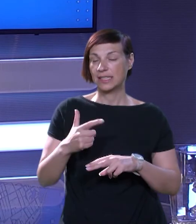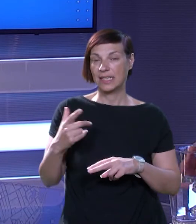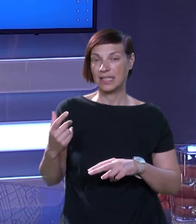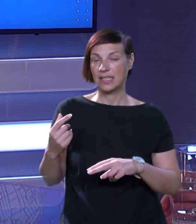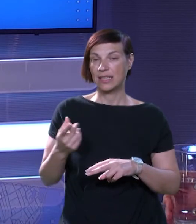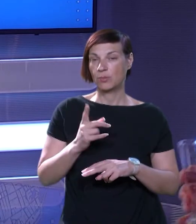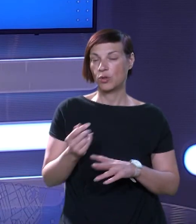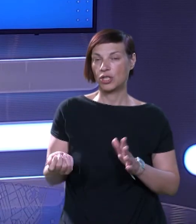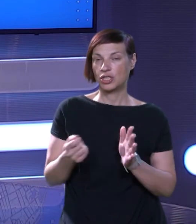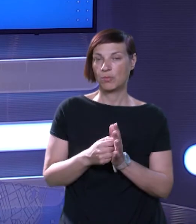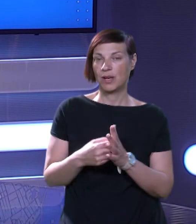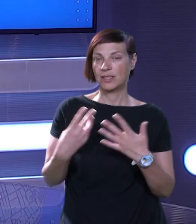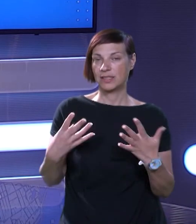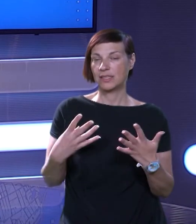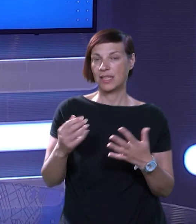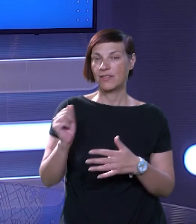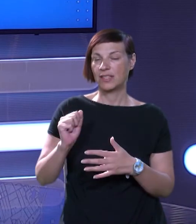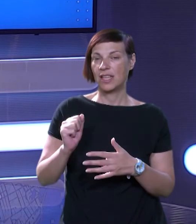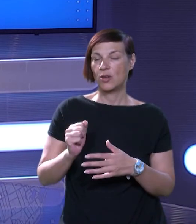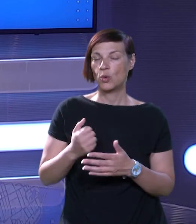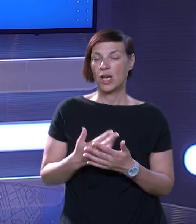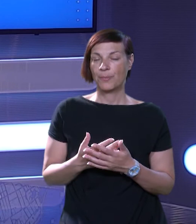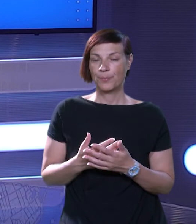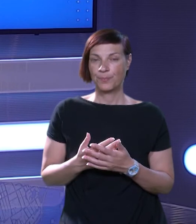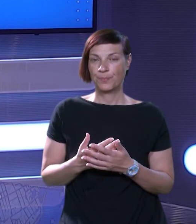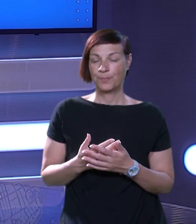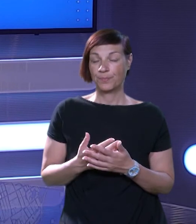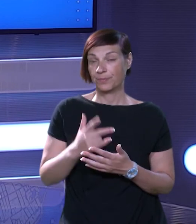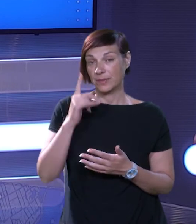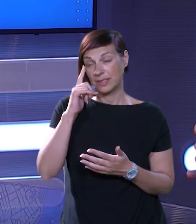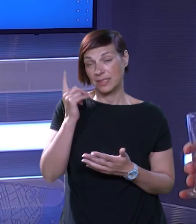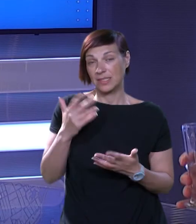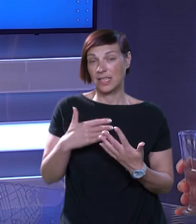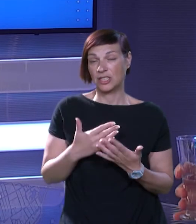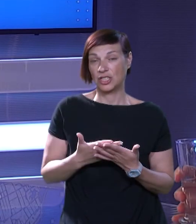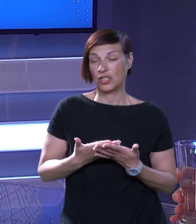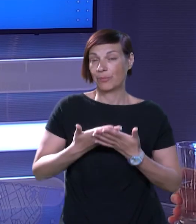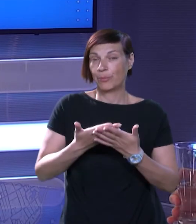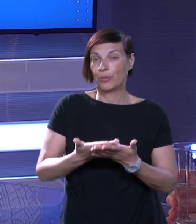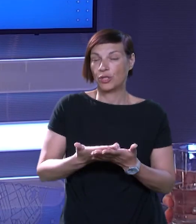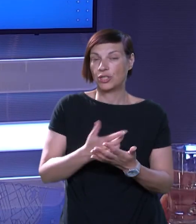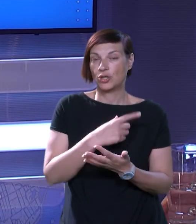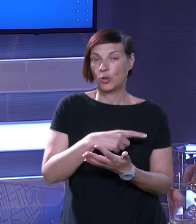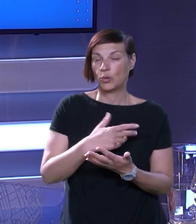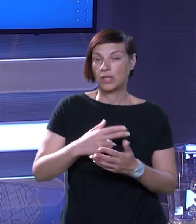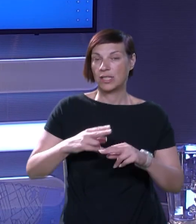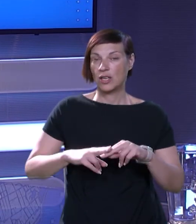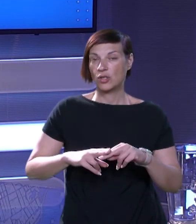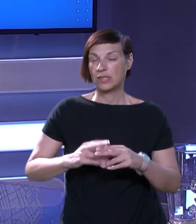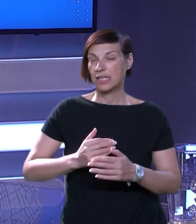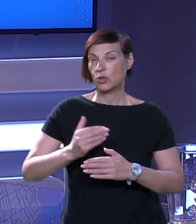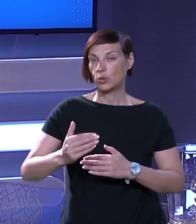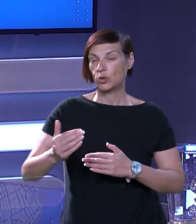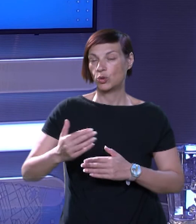Veneciji jedan dan, onda moraš platiti 9 eura taksu. Znači, oni na taj način stimuliraju ljude da